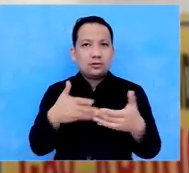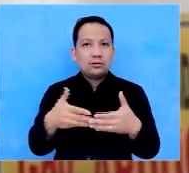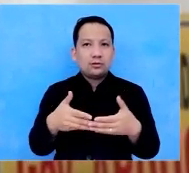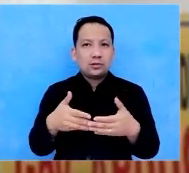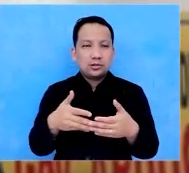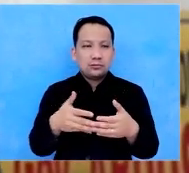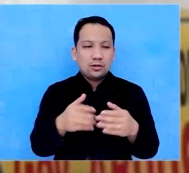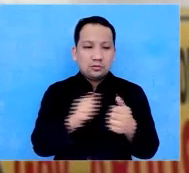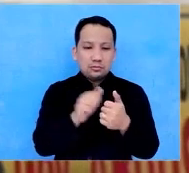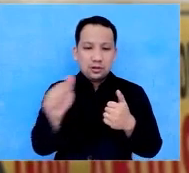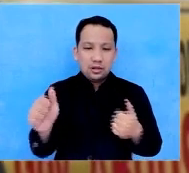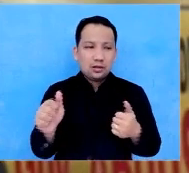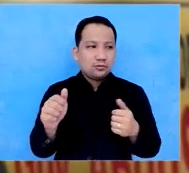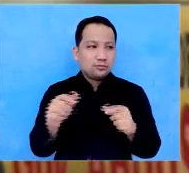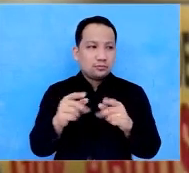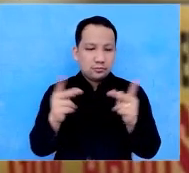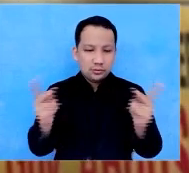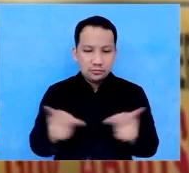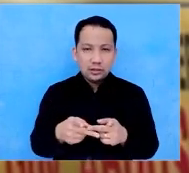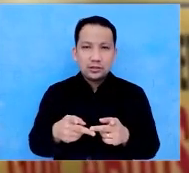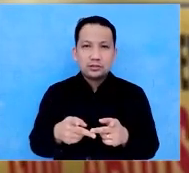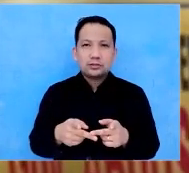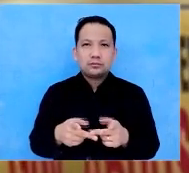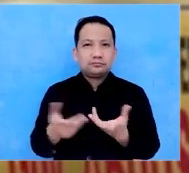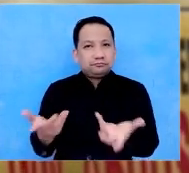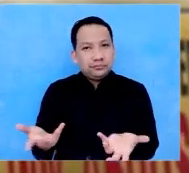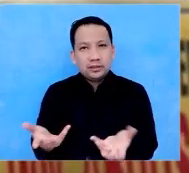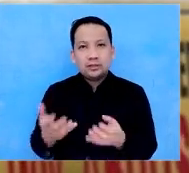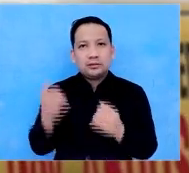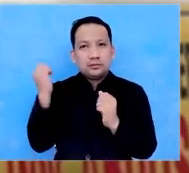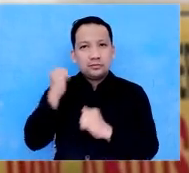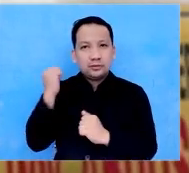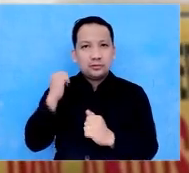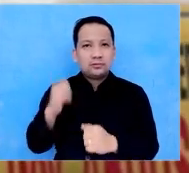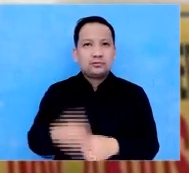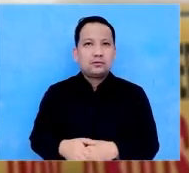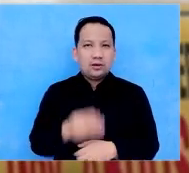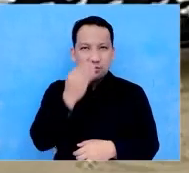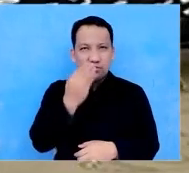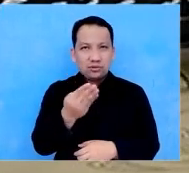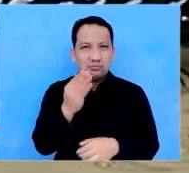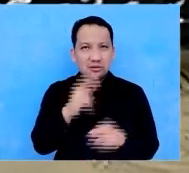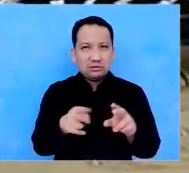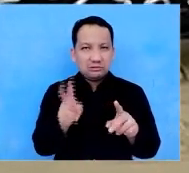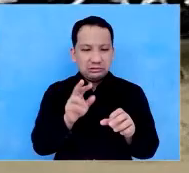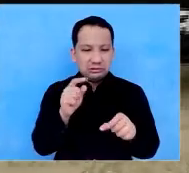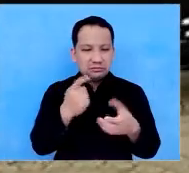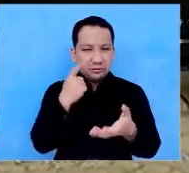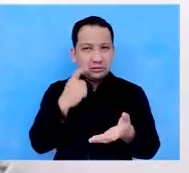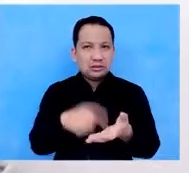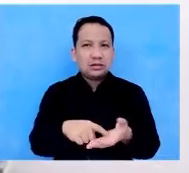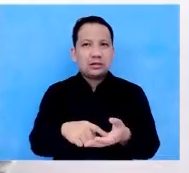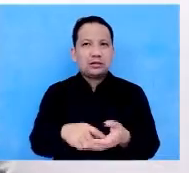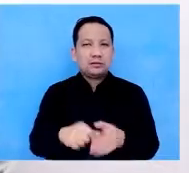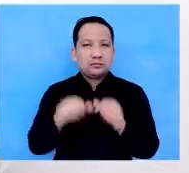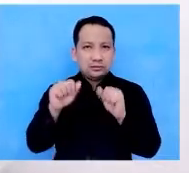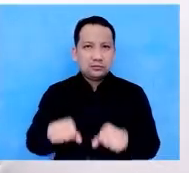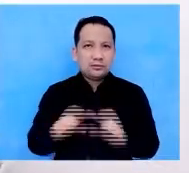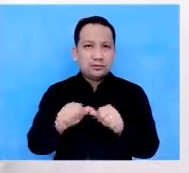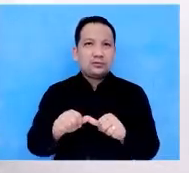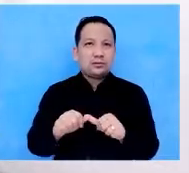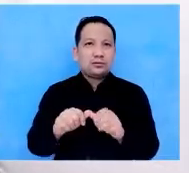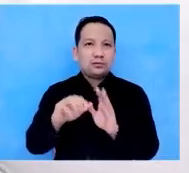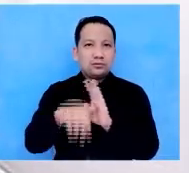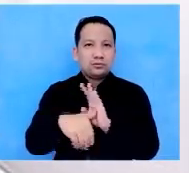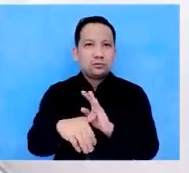vulnerable sectors. Pero gaya pa rin ang ina-expect namin, mababa pa rin ang resulta. Nanindigan din ang COMELEC na hindi